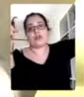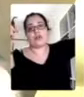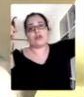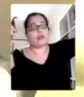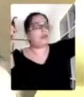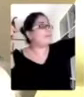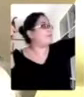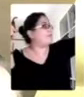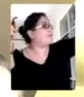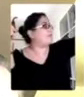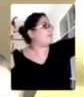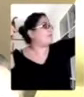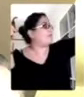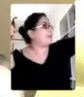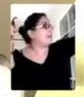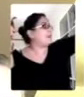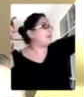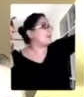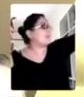için çok